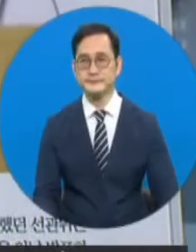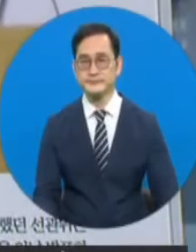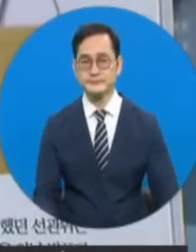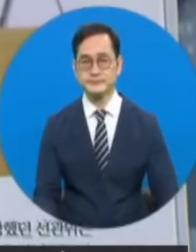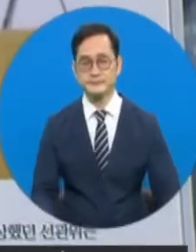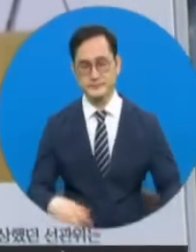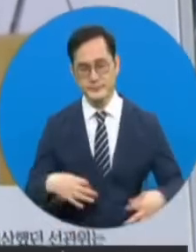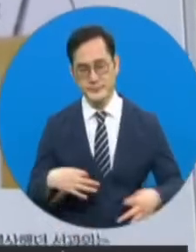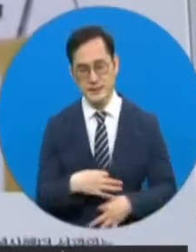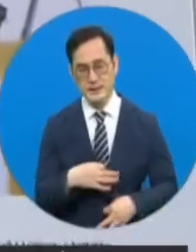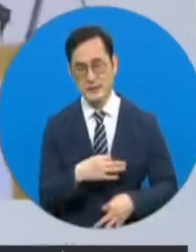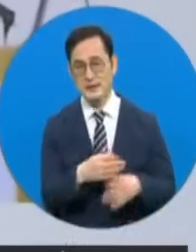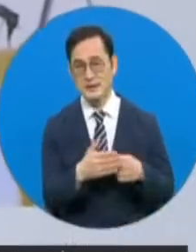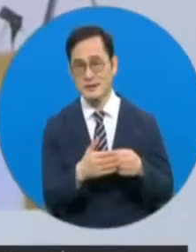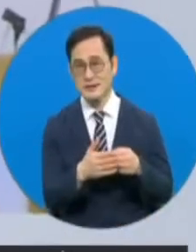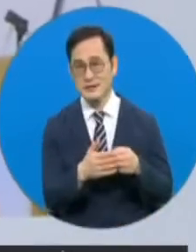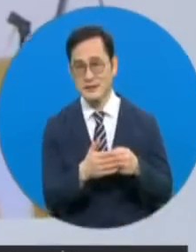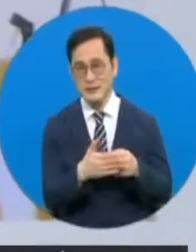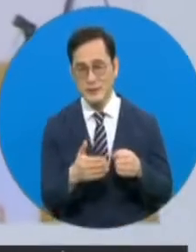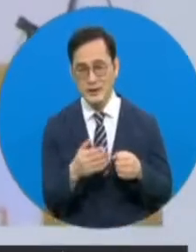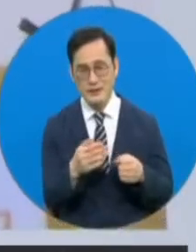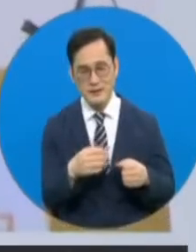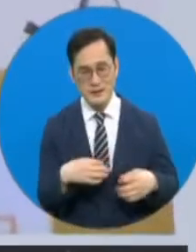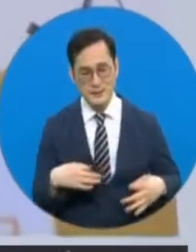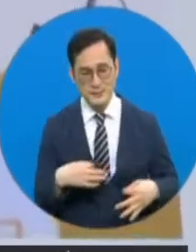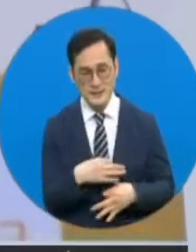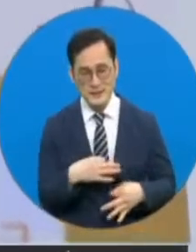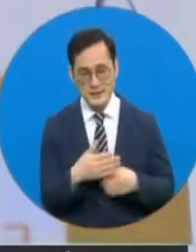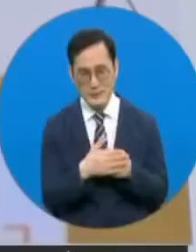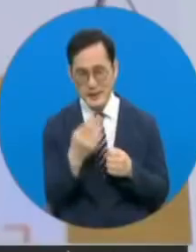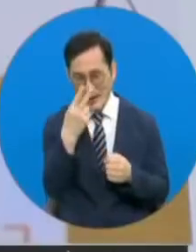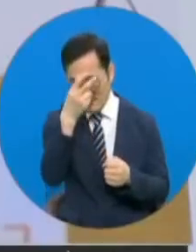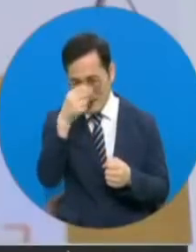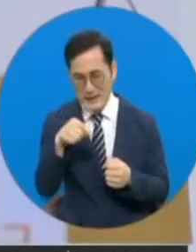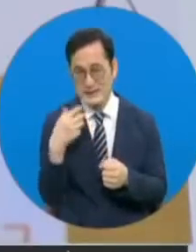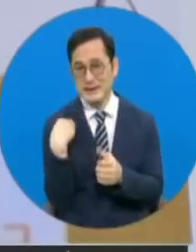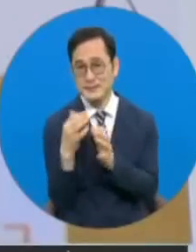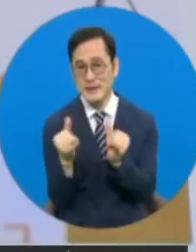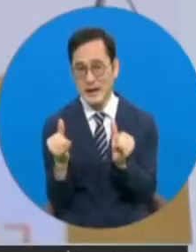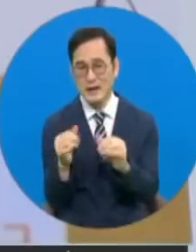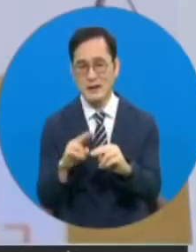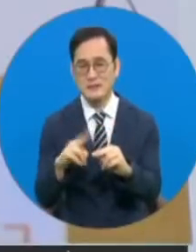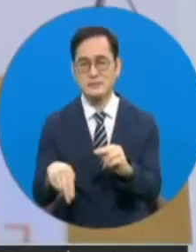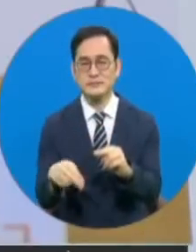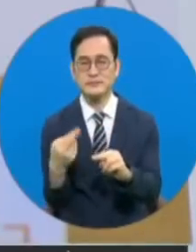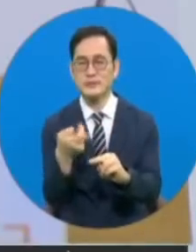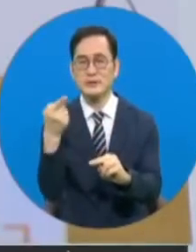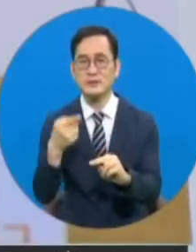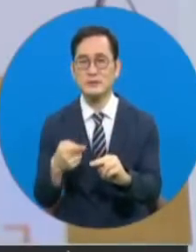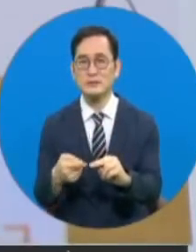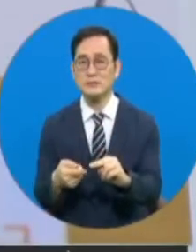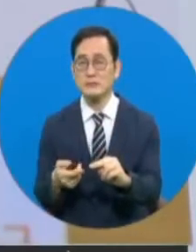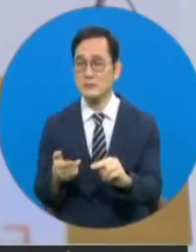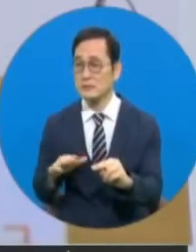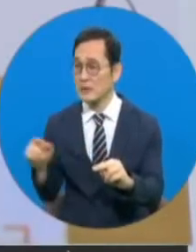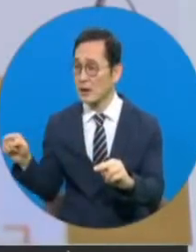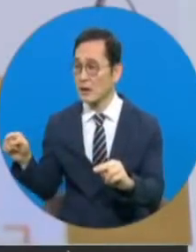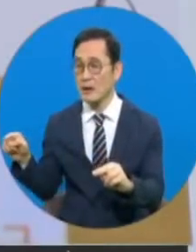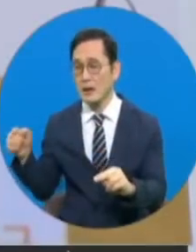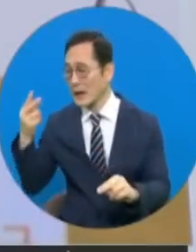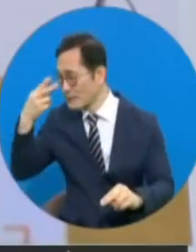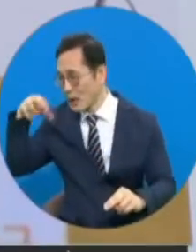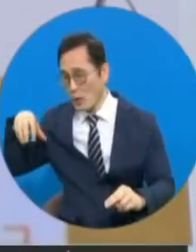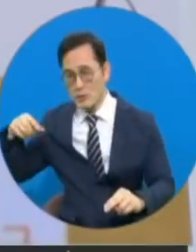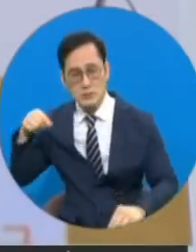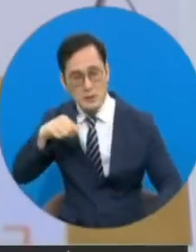비리로 감찰 책임자가 공석인데 선관위가 감수원에 감사를 거부했습니다 소쿠리 투표 때 기억하시죠 대선